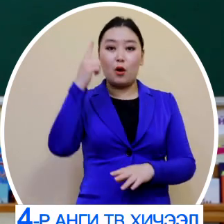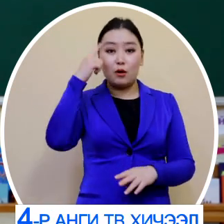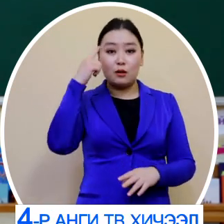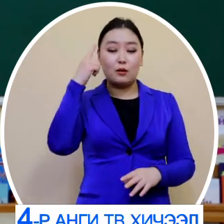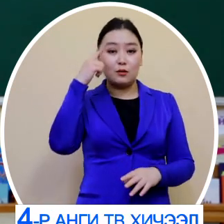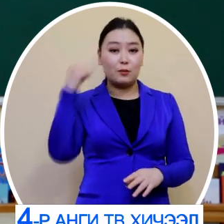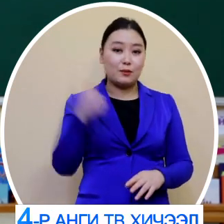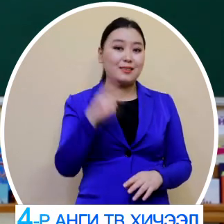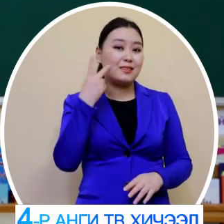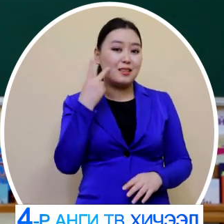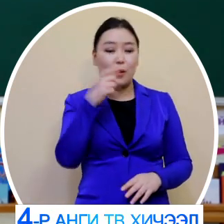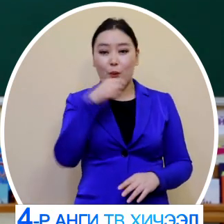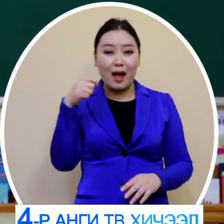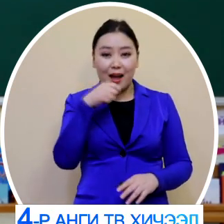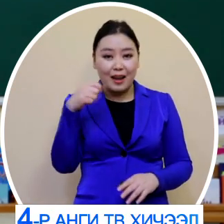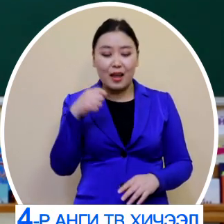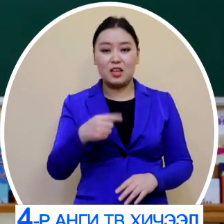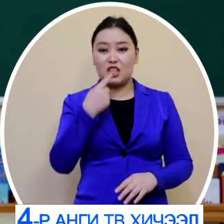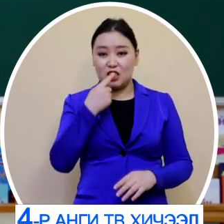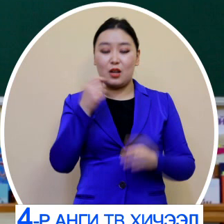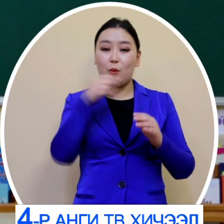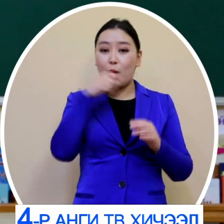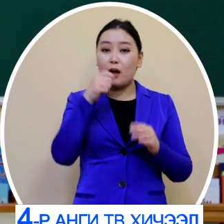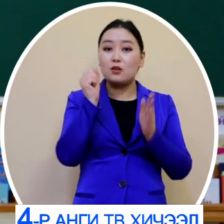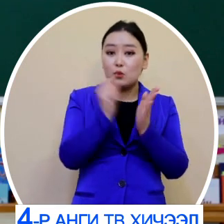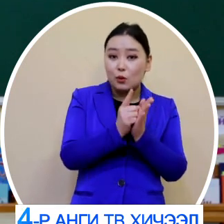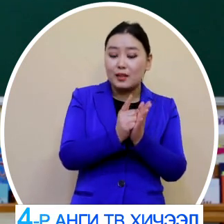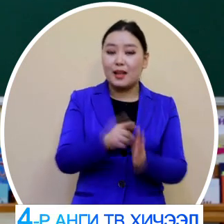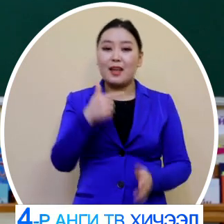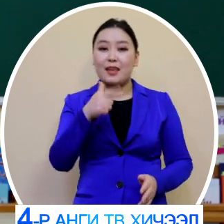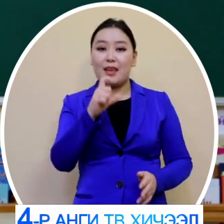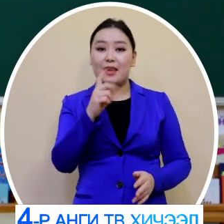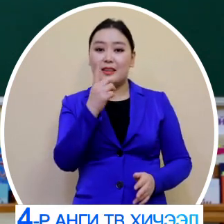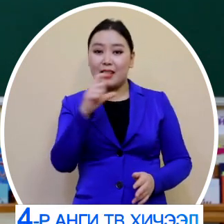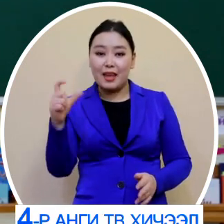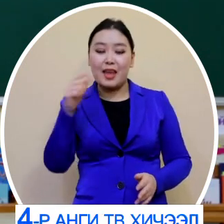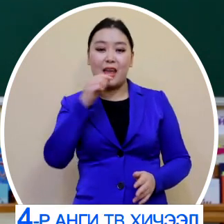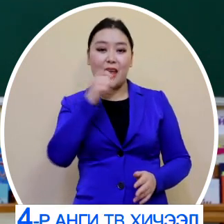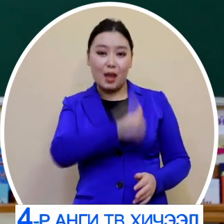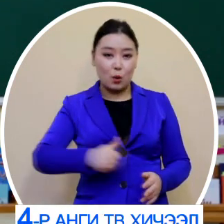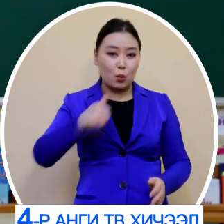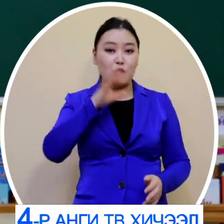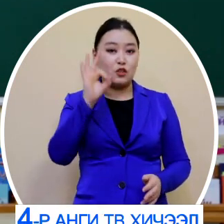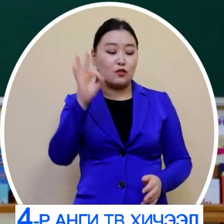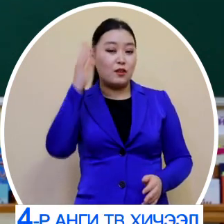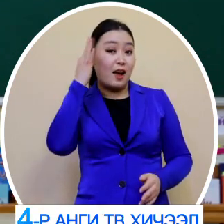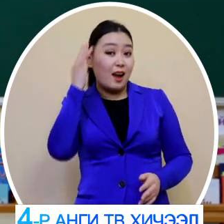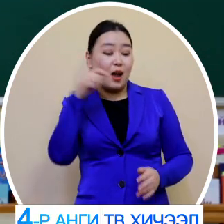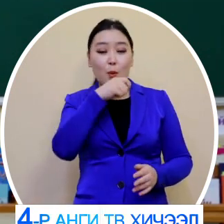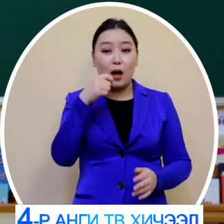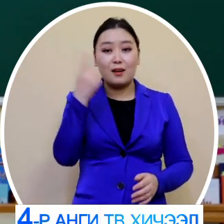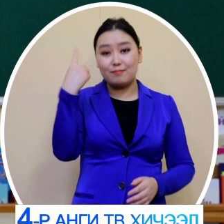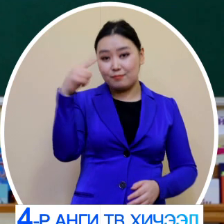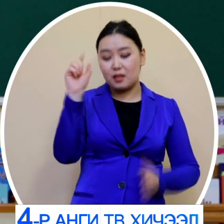унтахынхаа өмнө тогтмол угааж хөвшээрээ. Шүд хүүхдүүдээ угаах нь чухал. Гэхдээ эрүүл яг